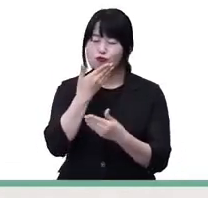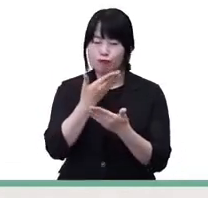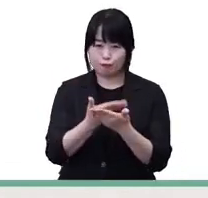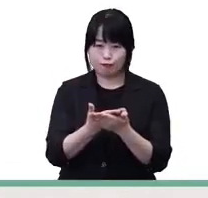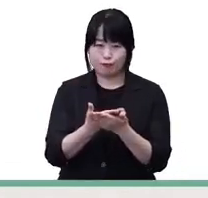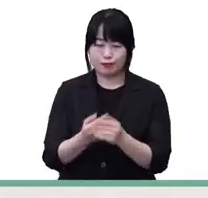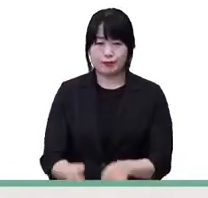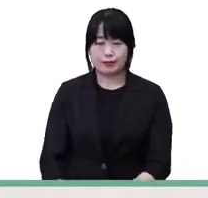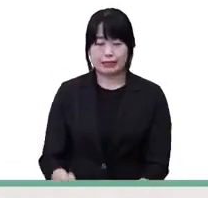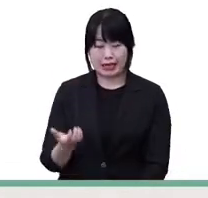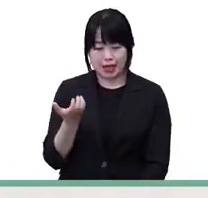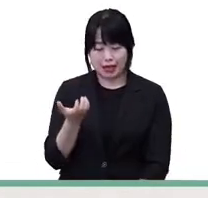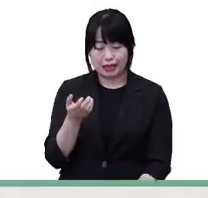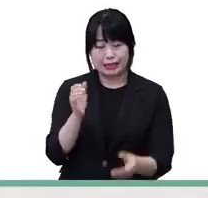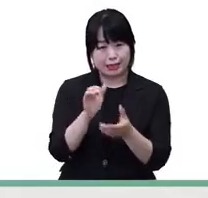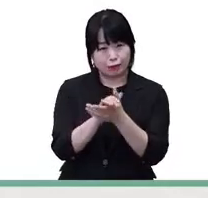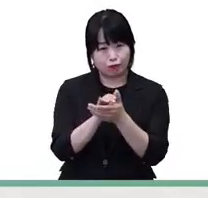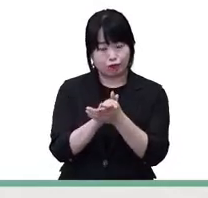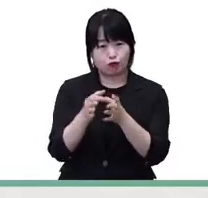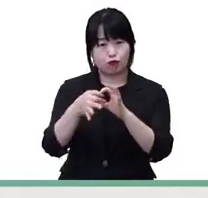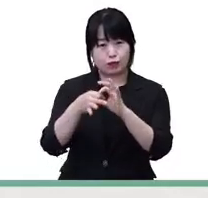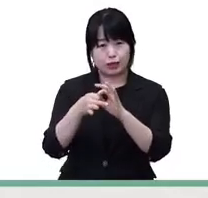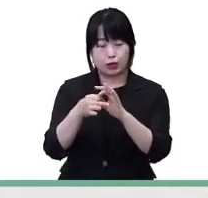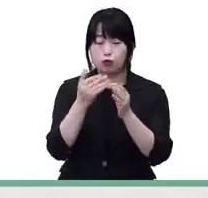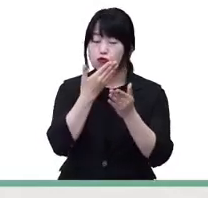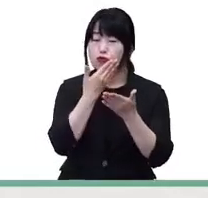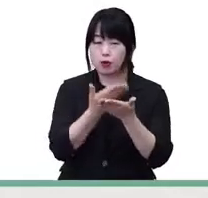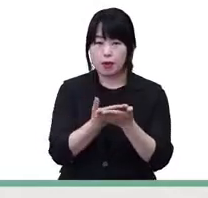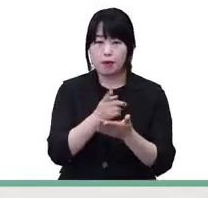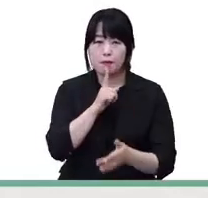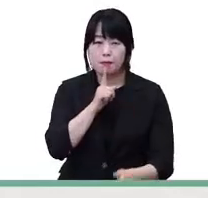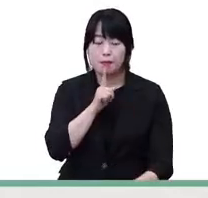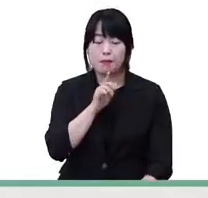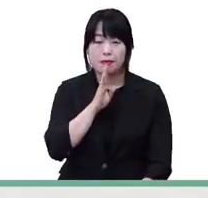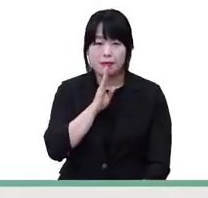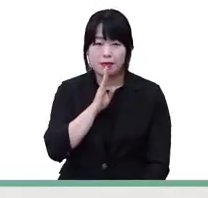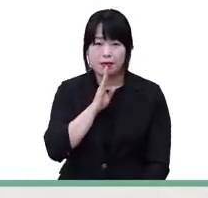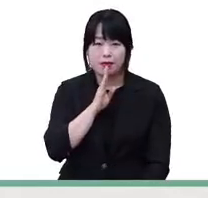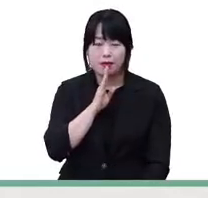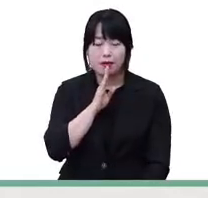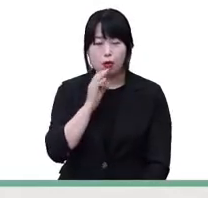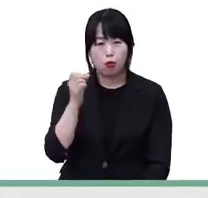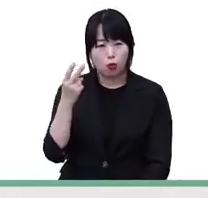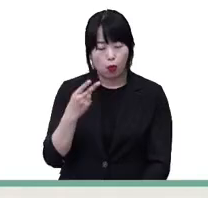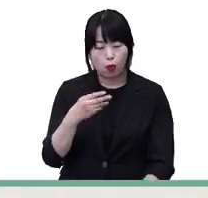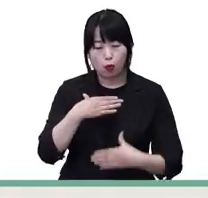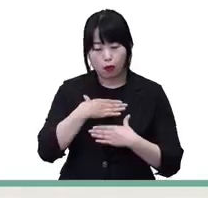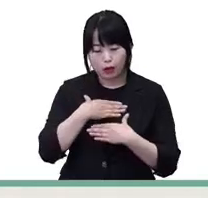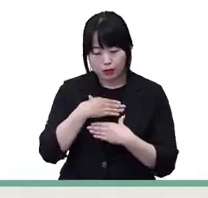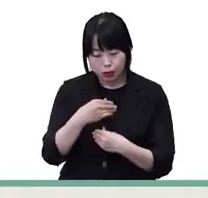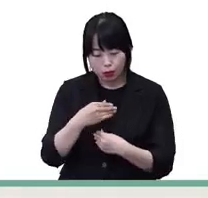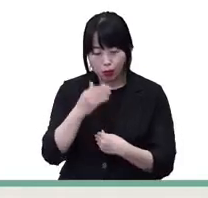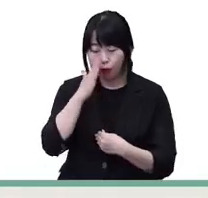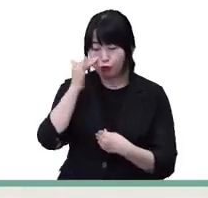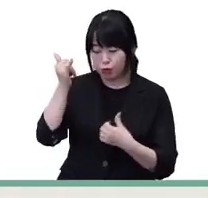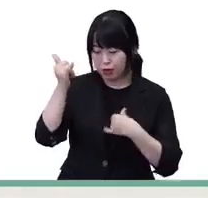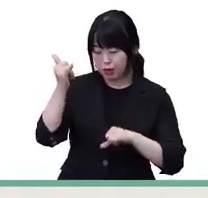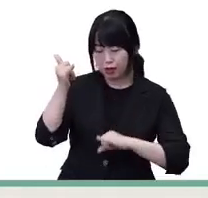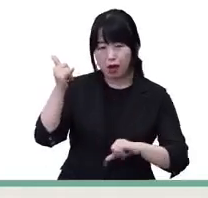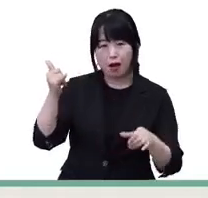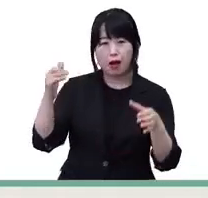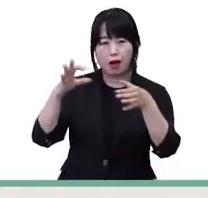청소년기에는 친구와의 관계가 중요하다라고 들었는데 왜 또 안정적인 부모와 관계가